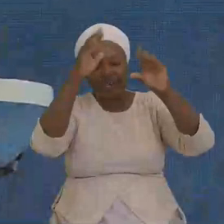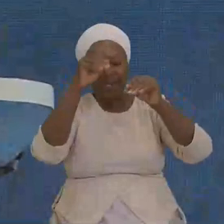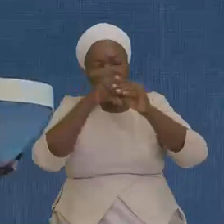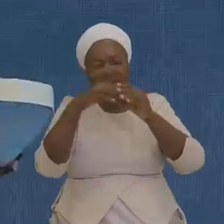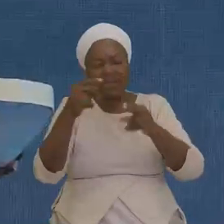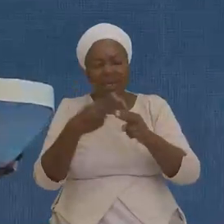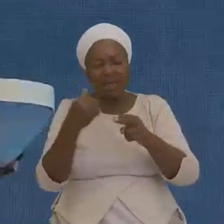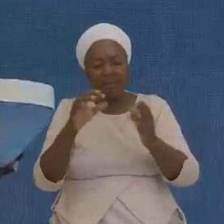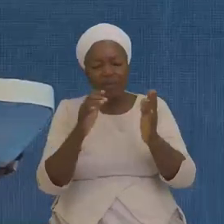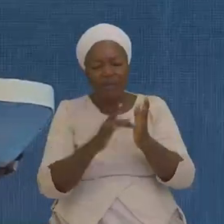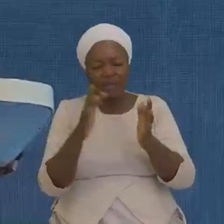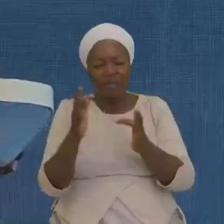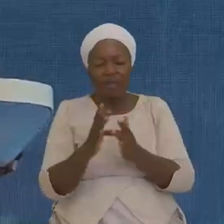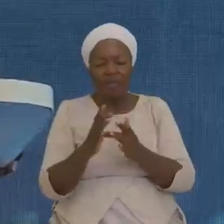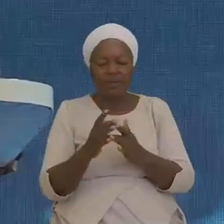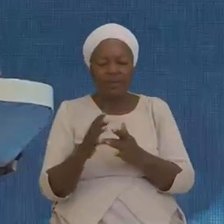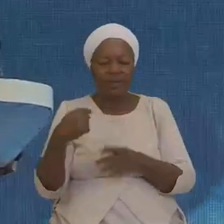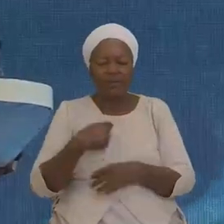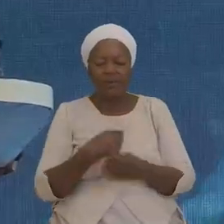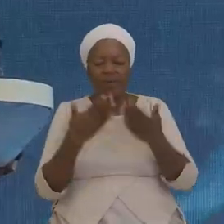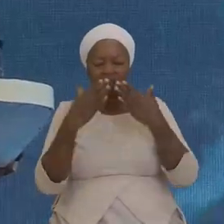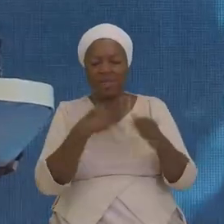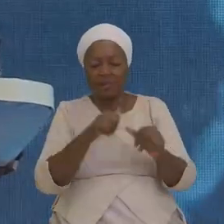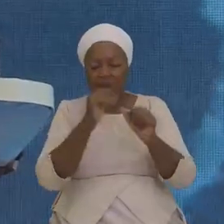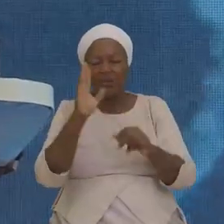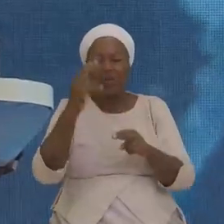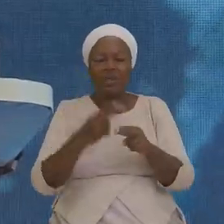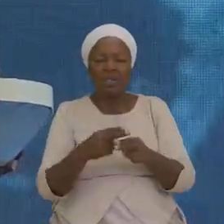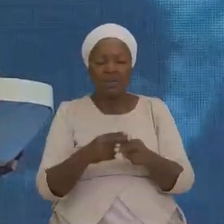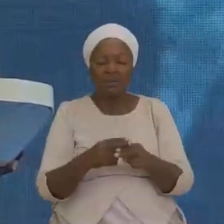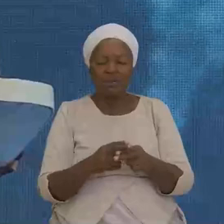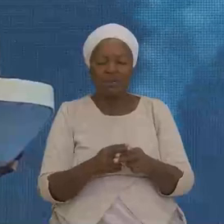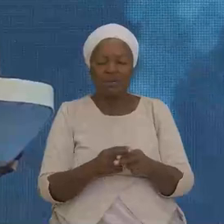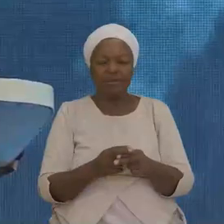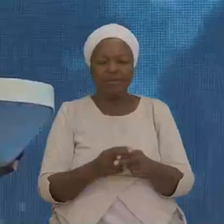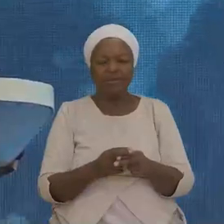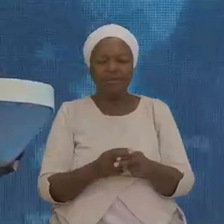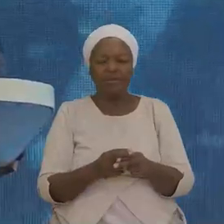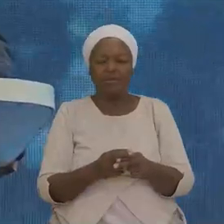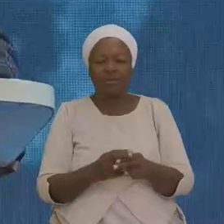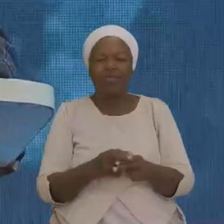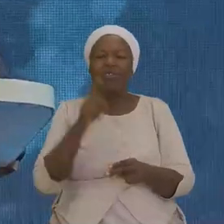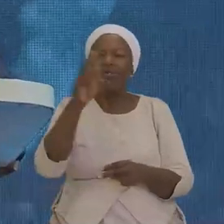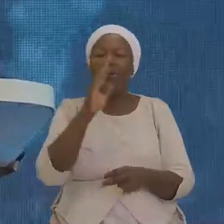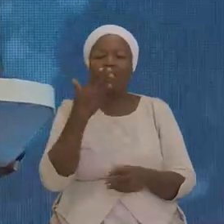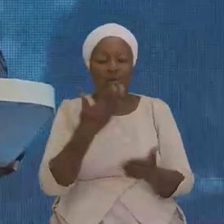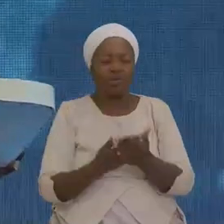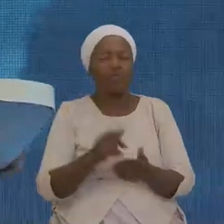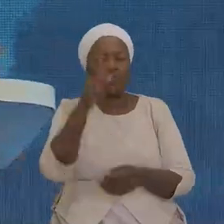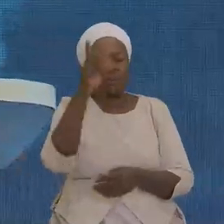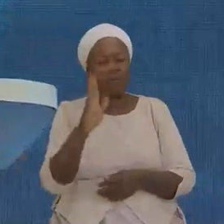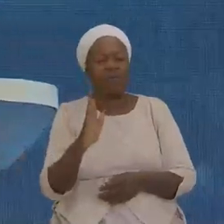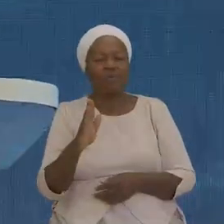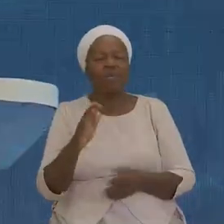Père, au nom de Jésus, nous te remercions, nous bénissons ton nom. Tu es un bon Dieu.